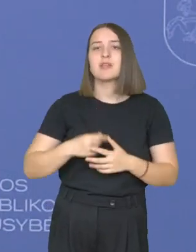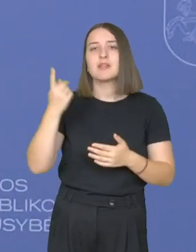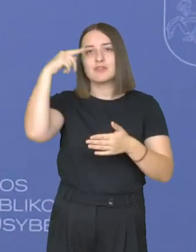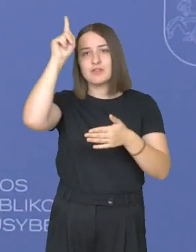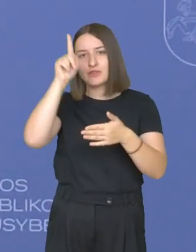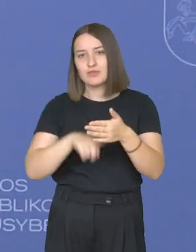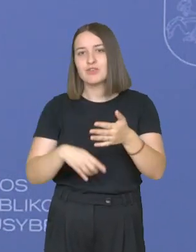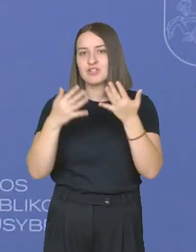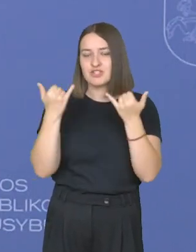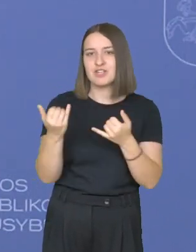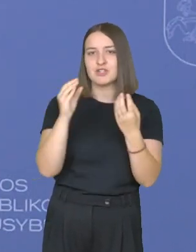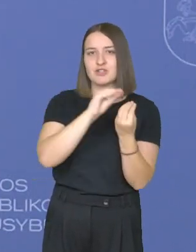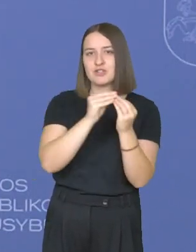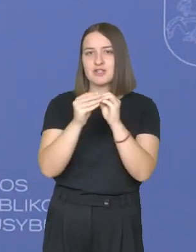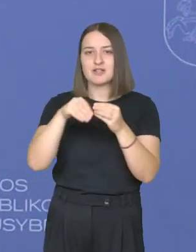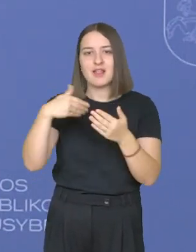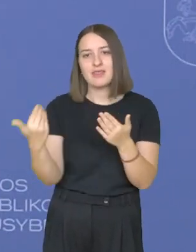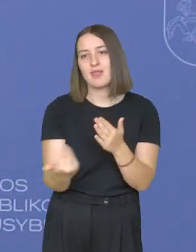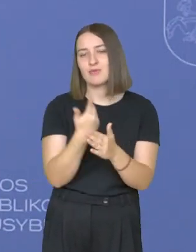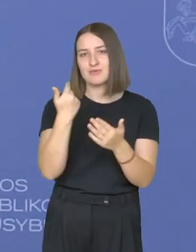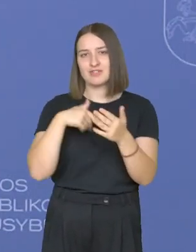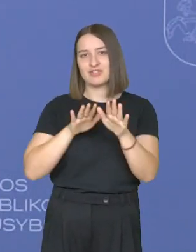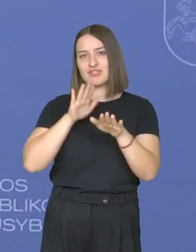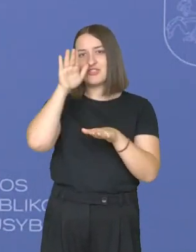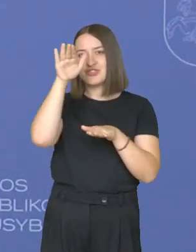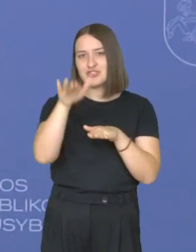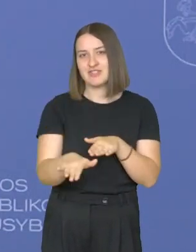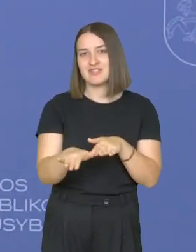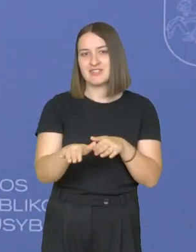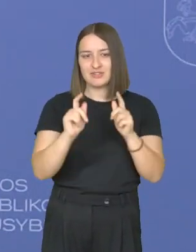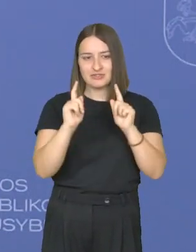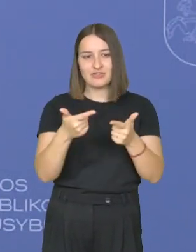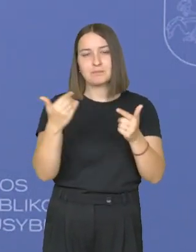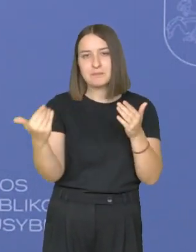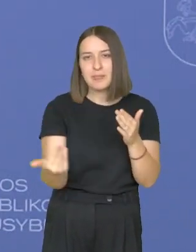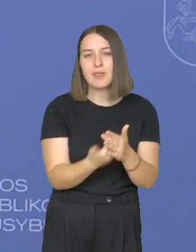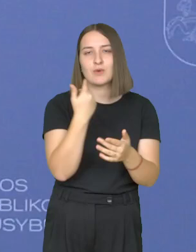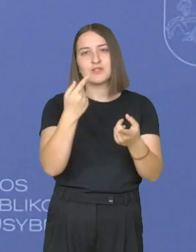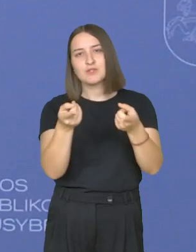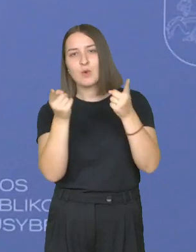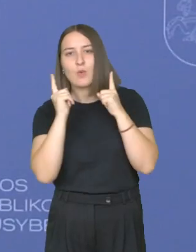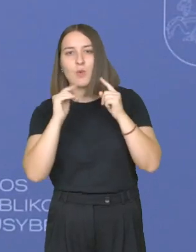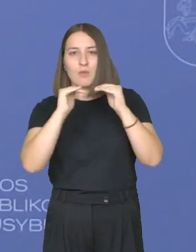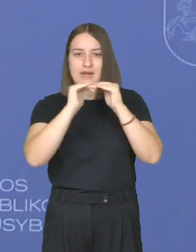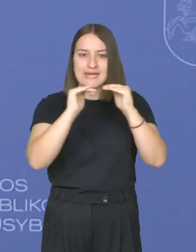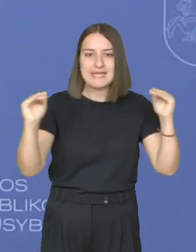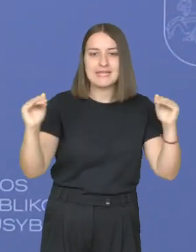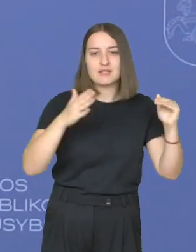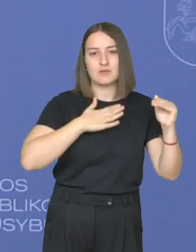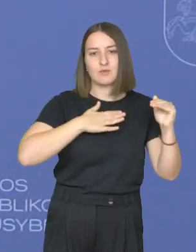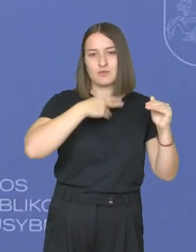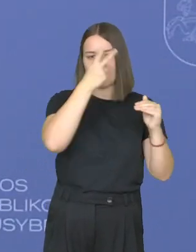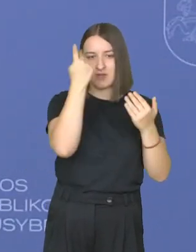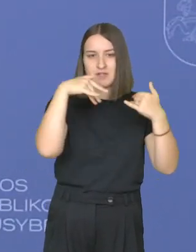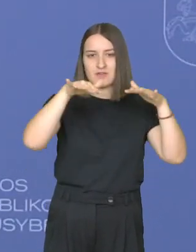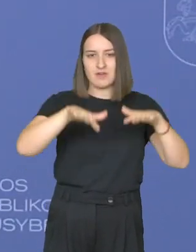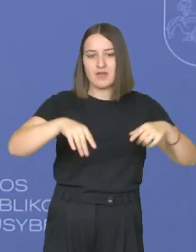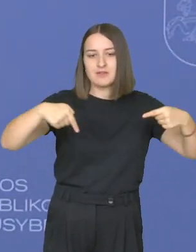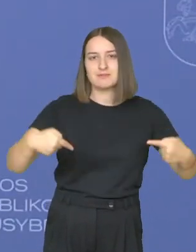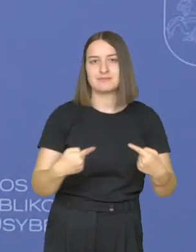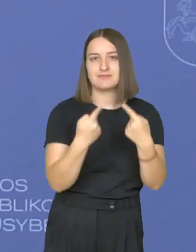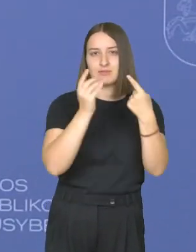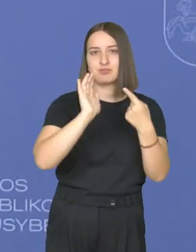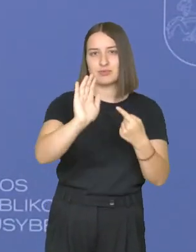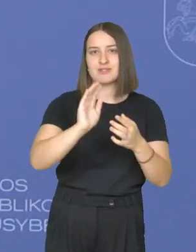žingsnis kuris padės įtvirtinti tą naują saugumo lygį mūsų regione ir sveikinu ir šios